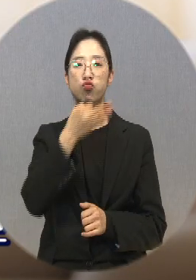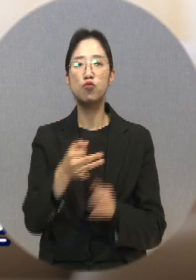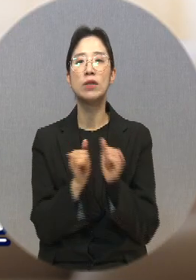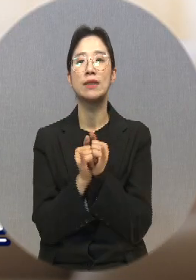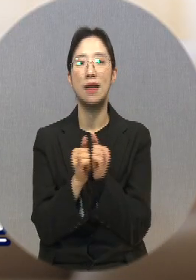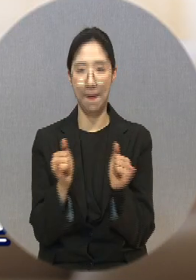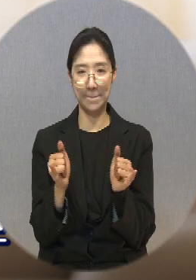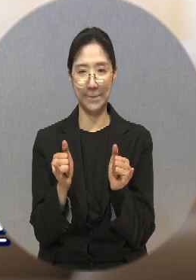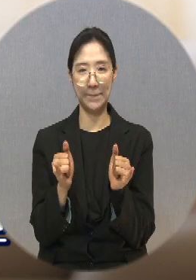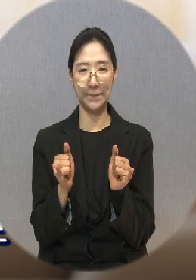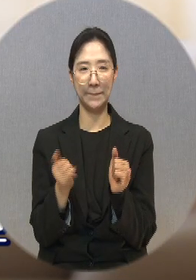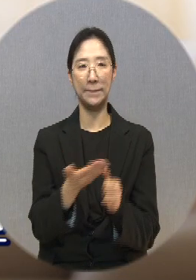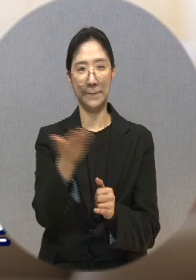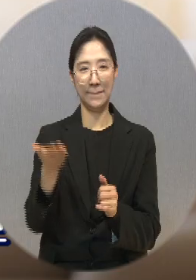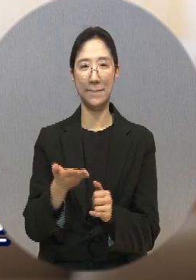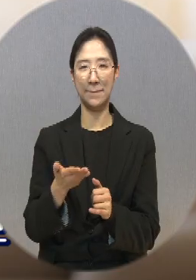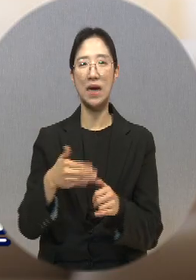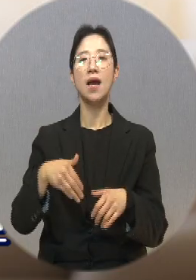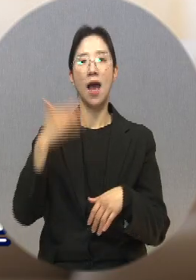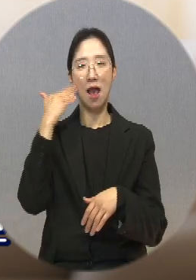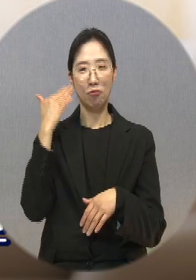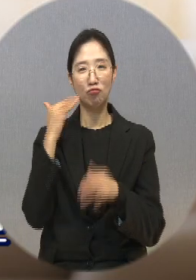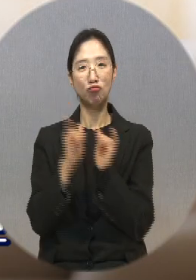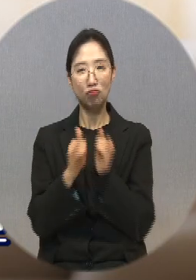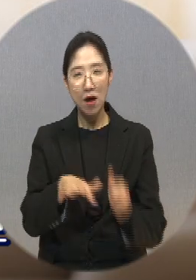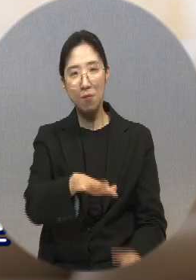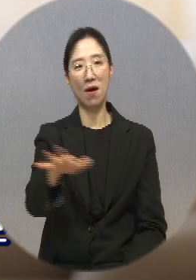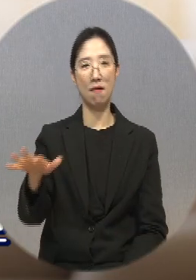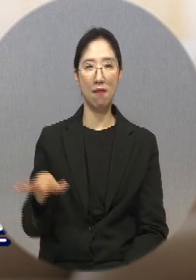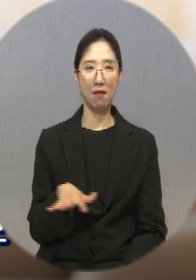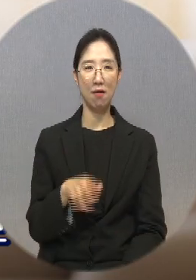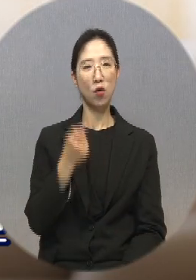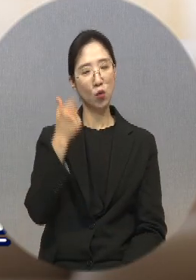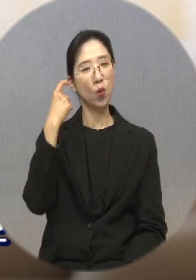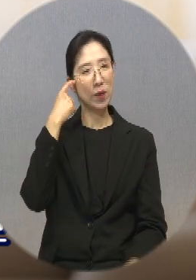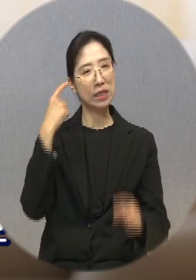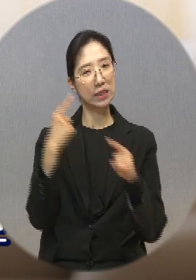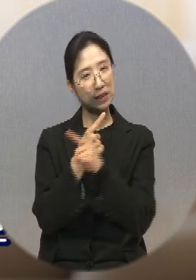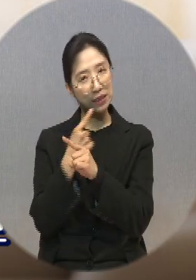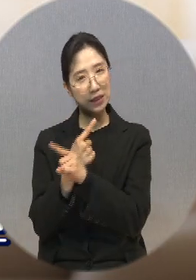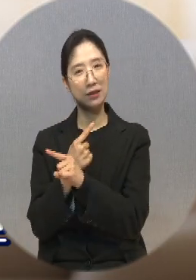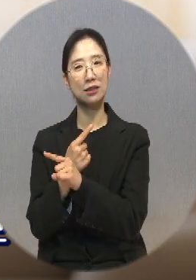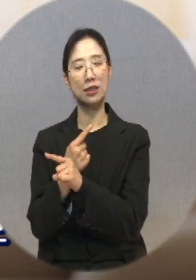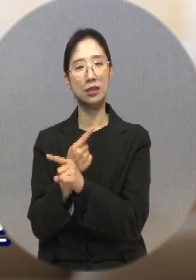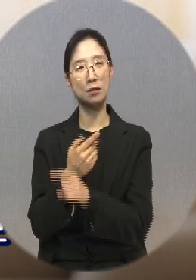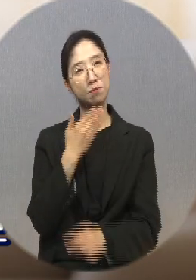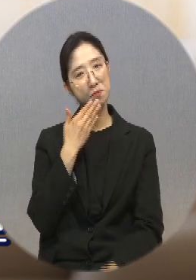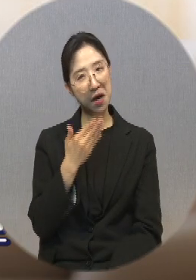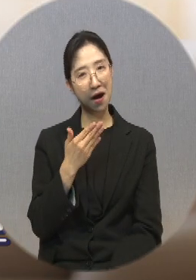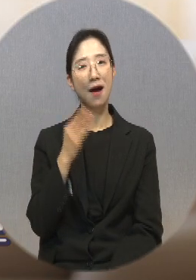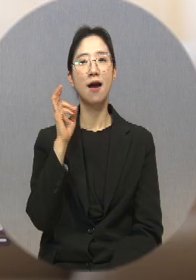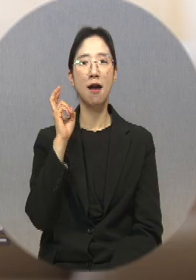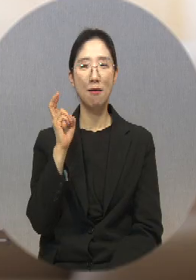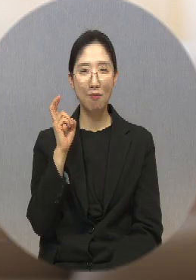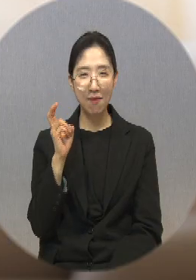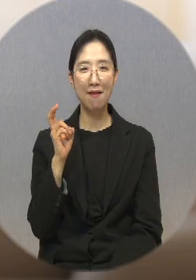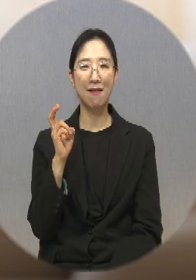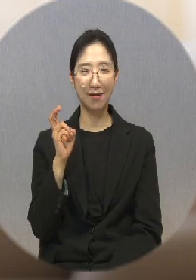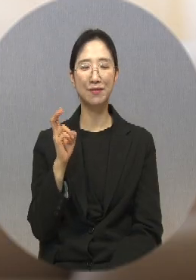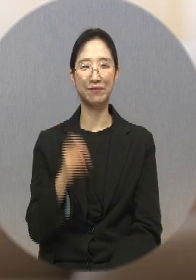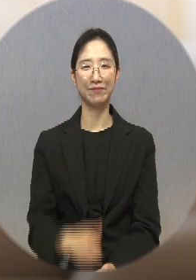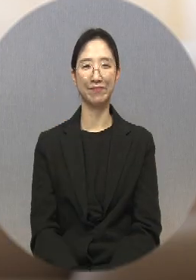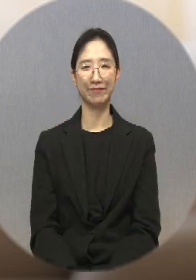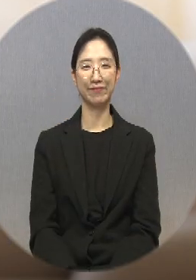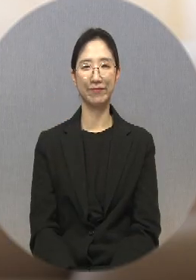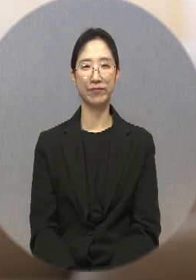부르는 선생님같이 남에서 태어나신 분들도 조금 인식에서의 변화가 있지 않을까라는